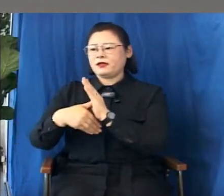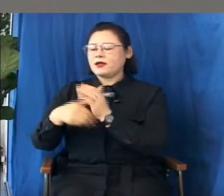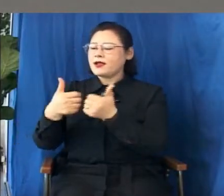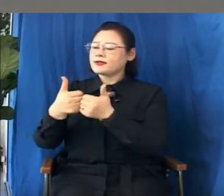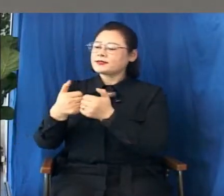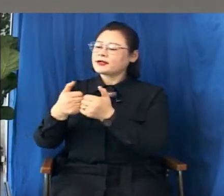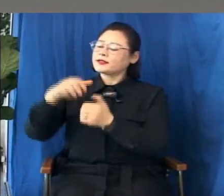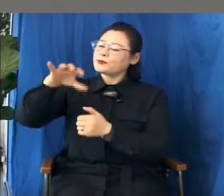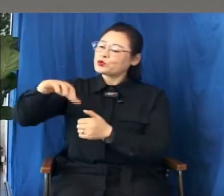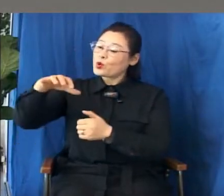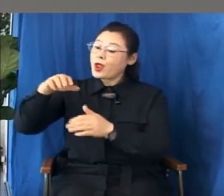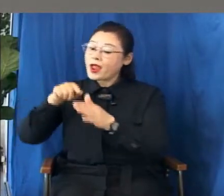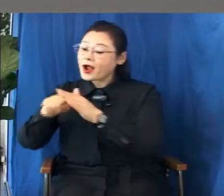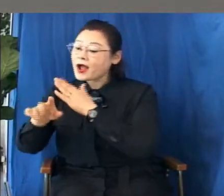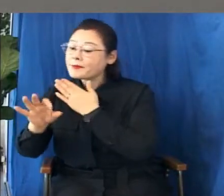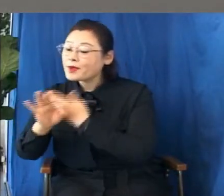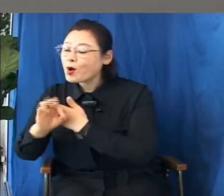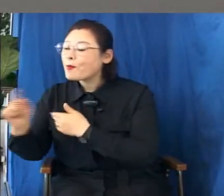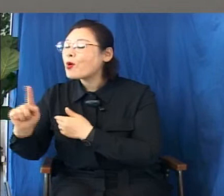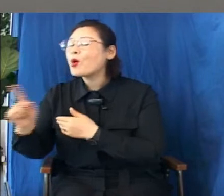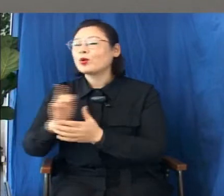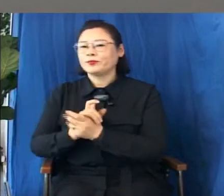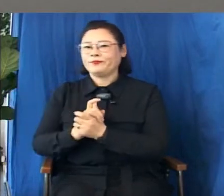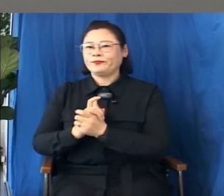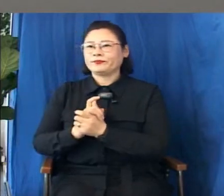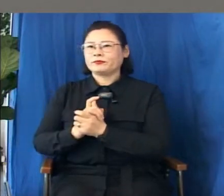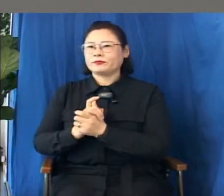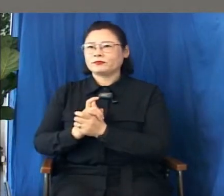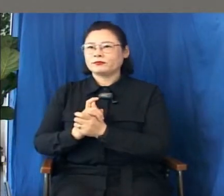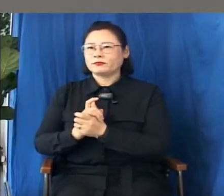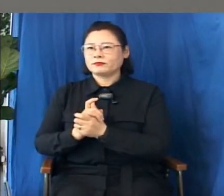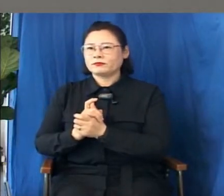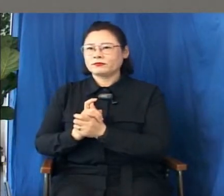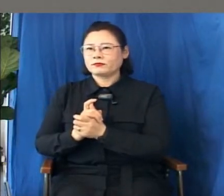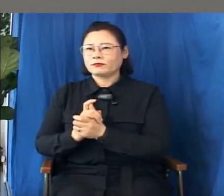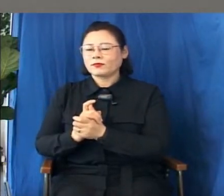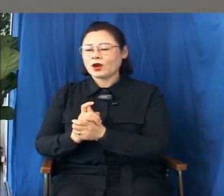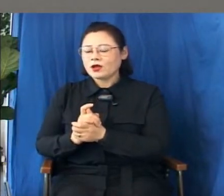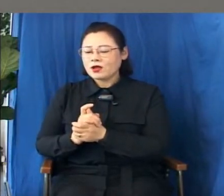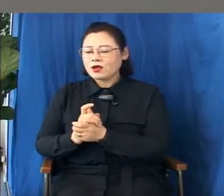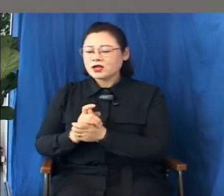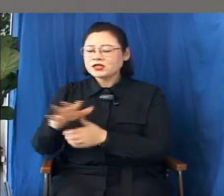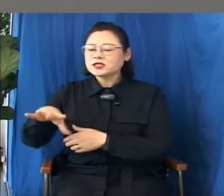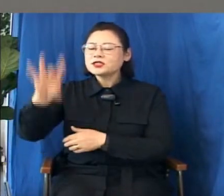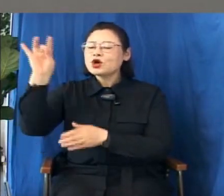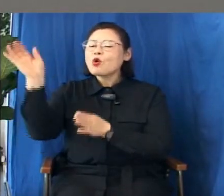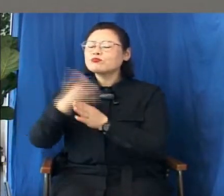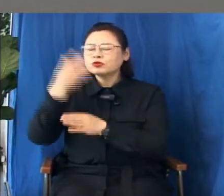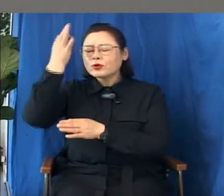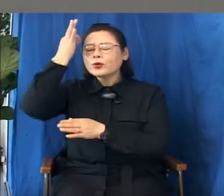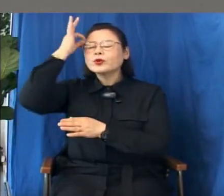상담소에 오면 가면 뭐 하죠? 떠올리게 합니다. 어떻게 만나셨어요?